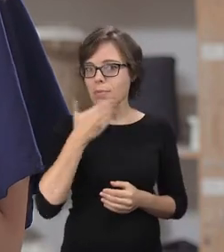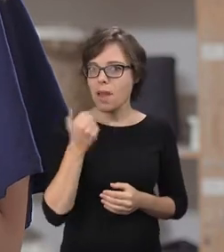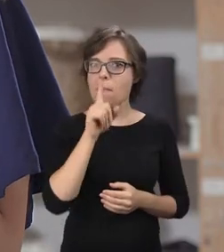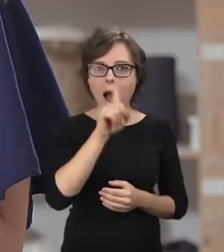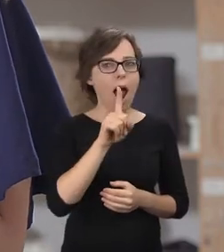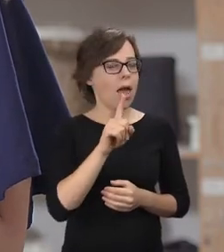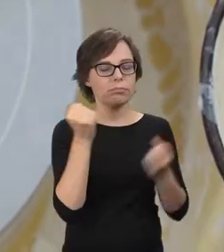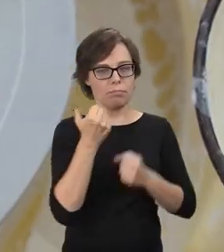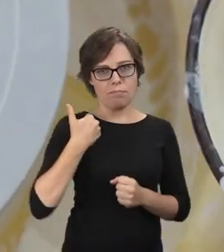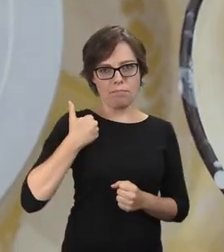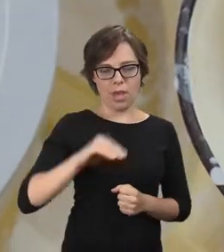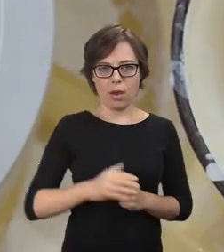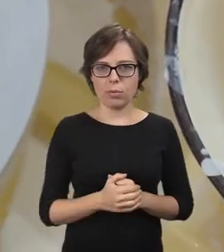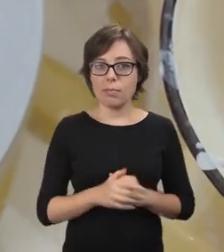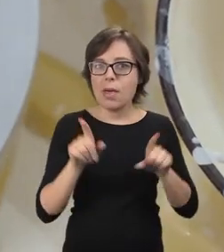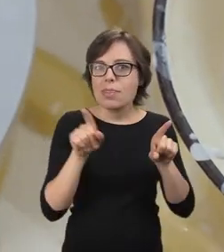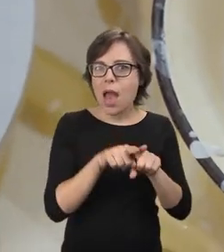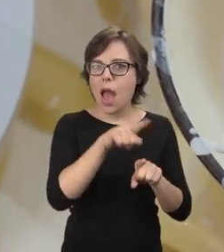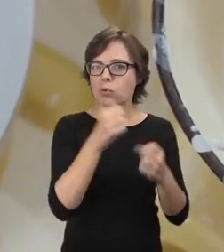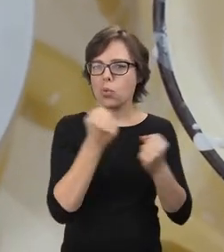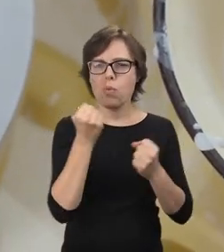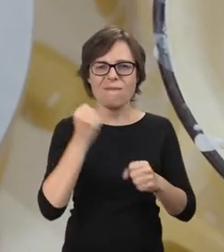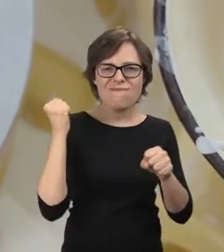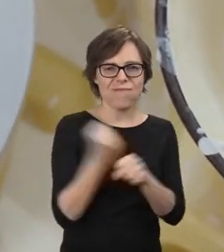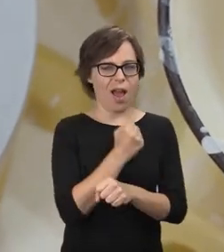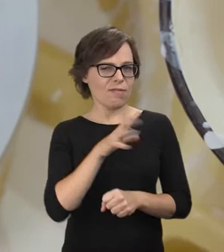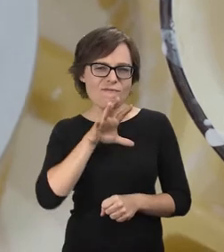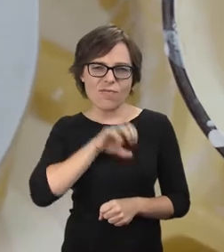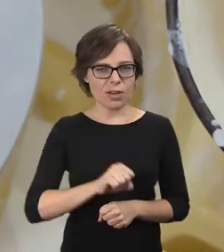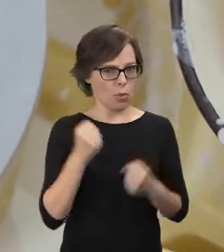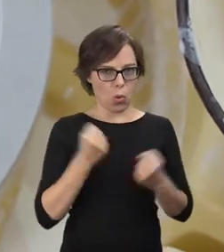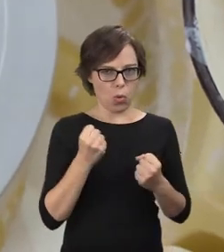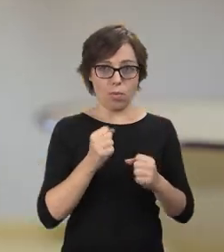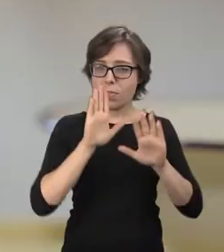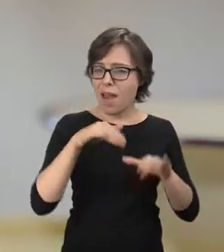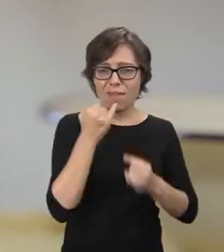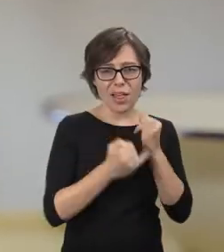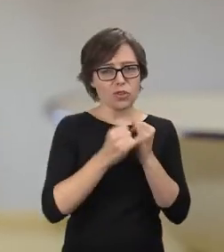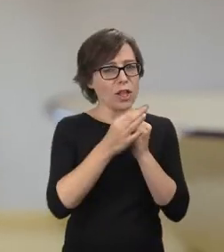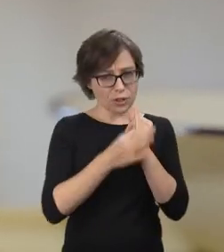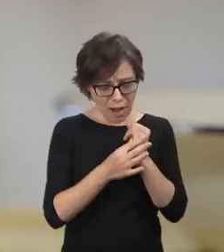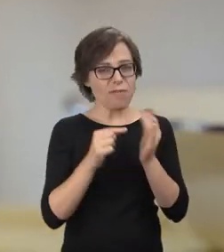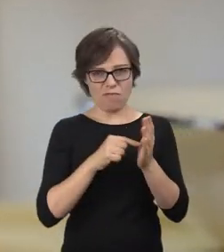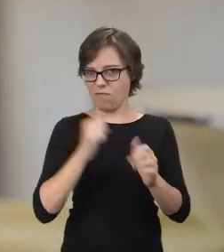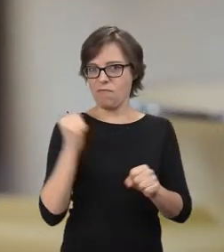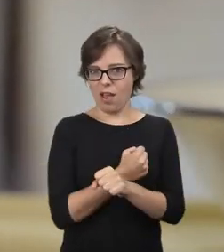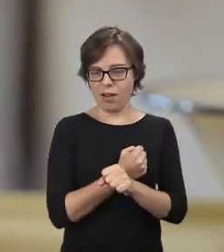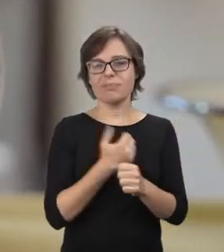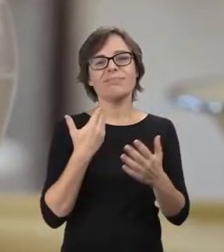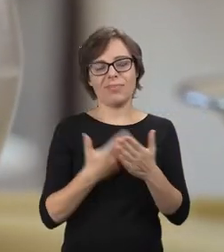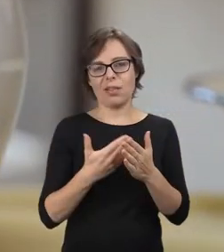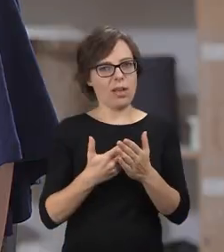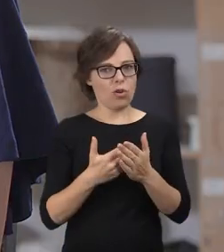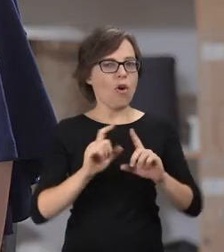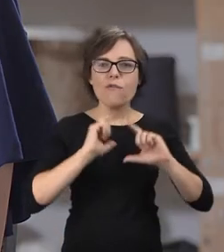ale dalej jest tak niesamowicie biały. I jest też bardzo twarda, bardzo wytrzymała, nawet jeżeli jej ścianka jest bardzo, bardzo cienka.